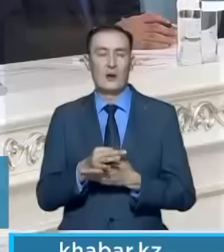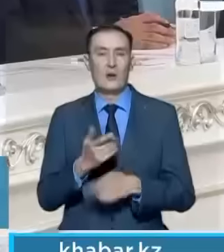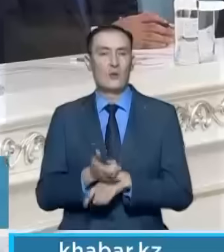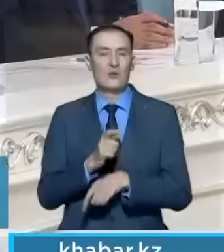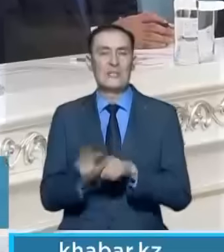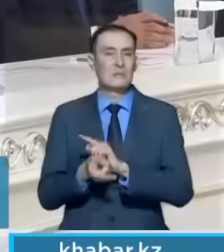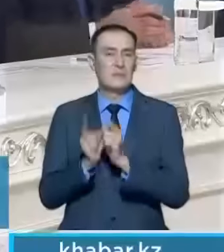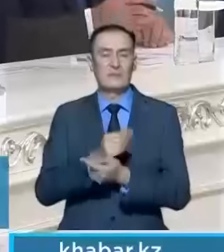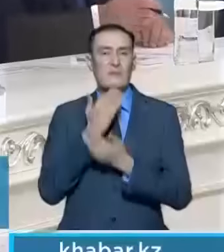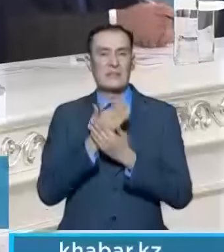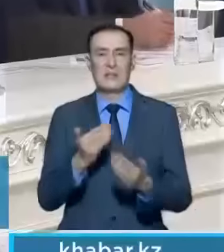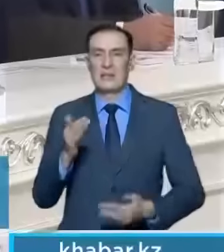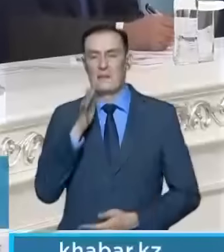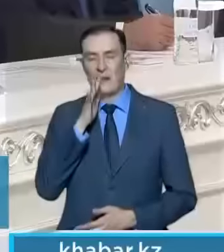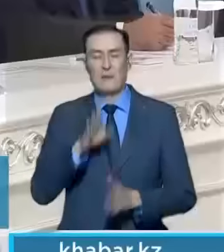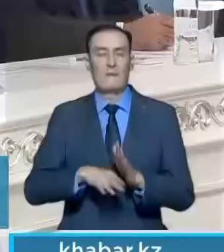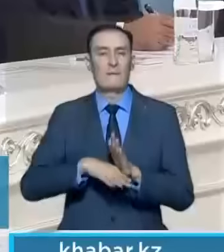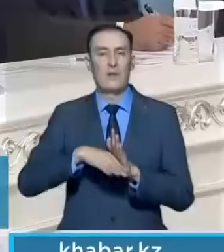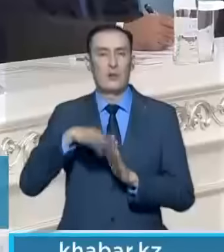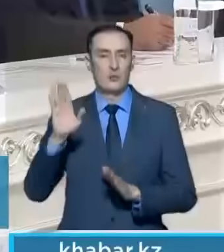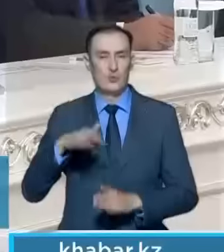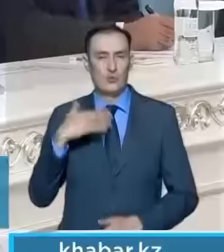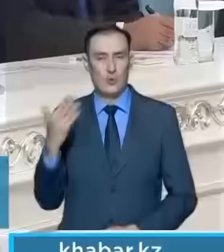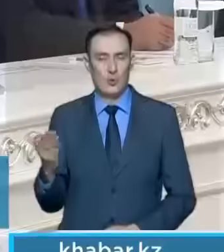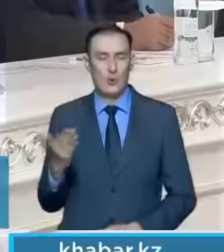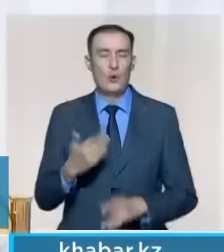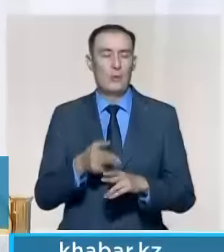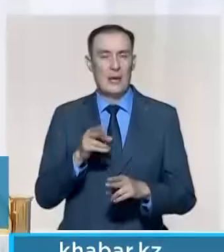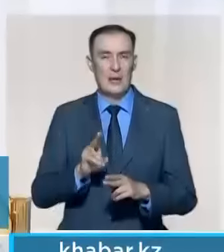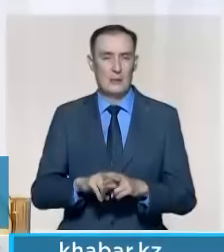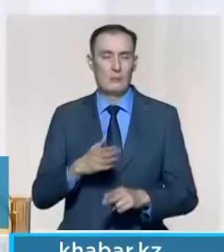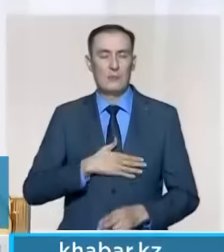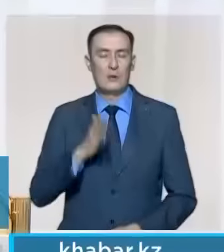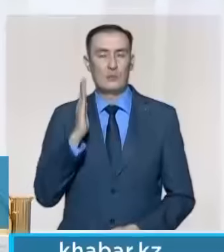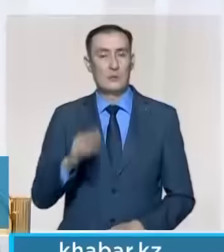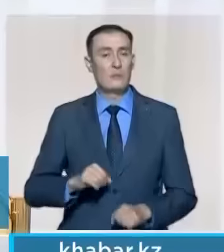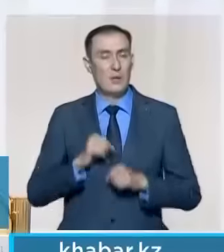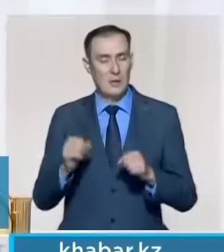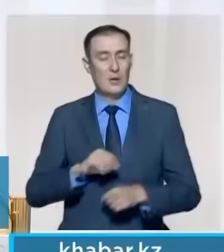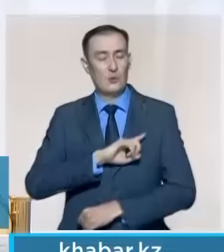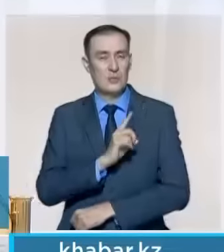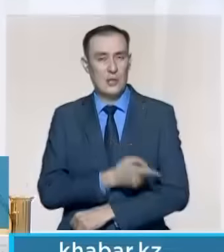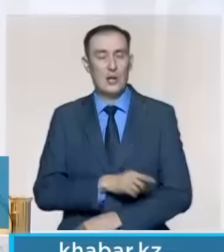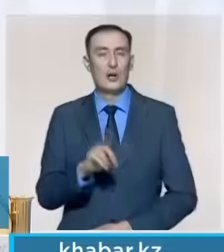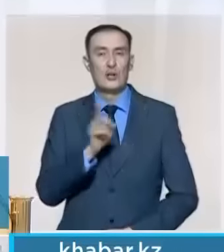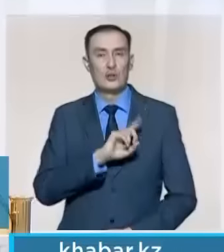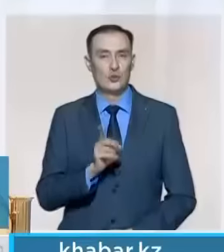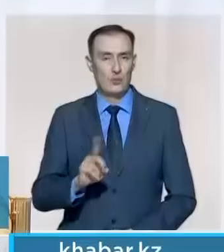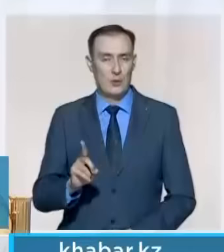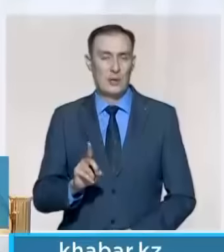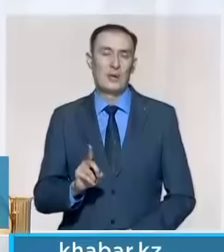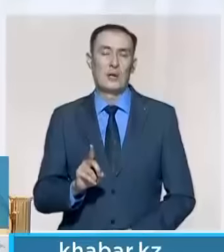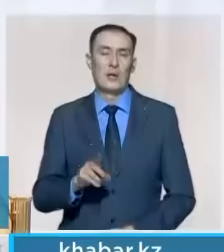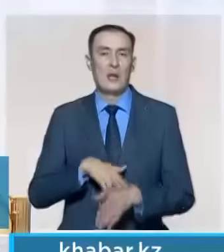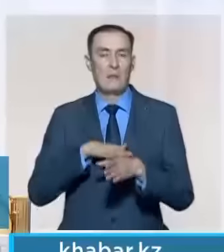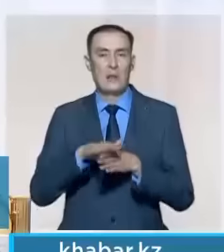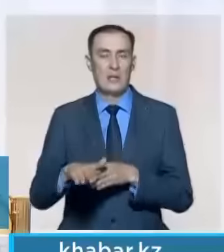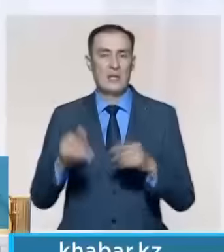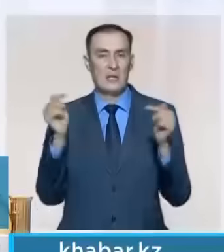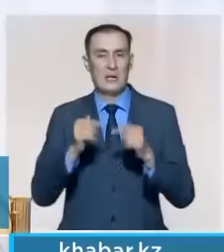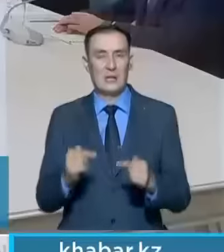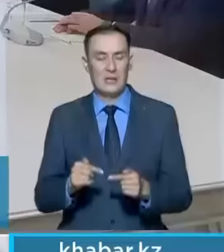изменилась в последние годы в лучшую сторону. Поэтому мы будем прилагать все усилия для того, чтобы наполнять